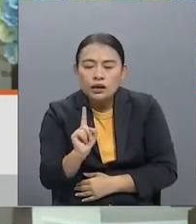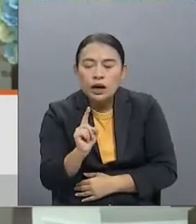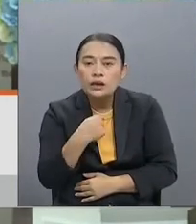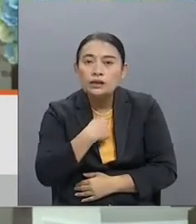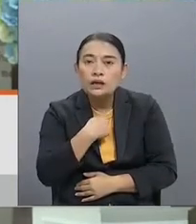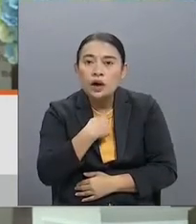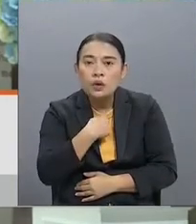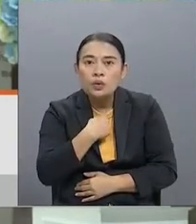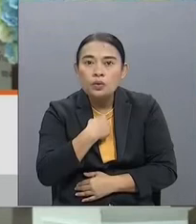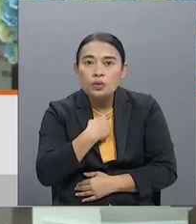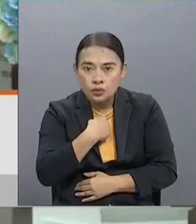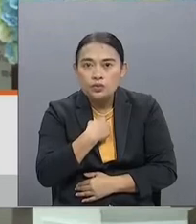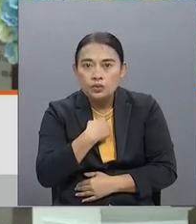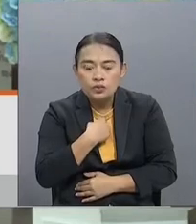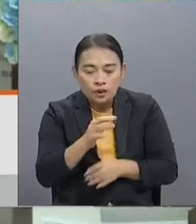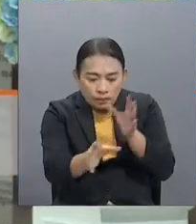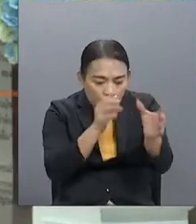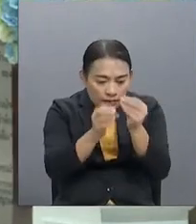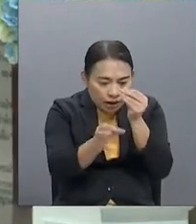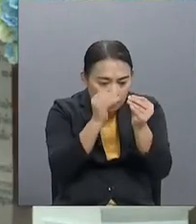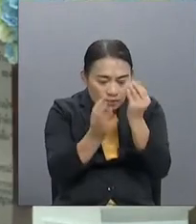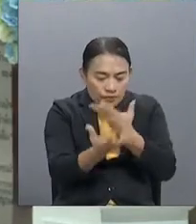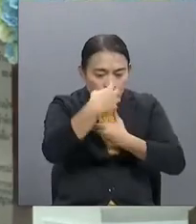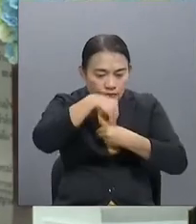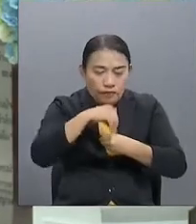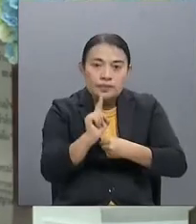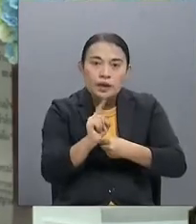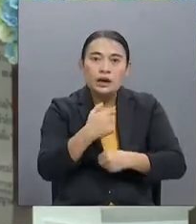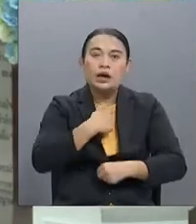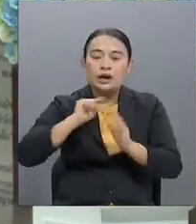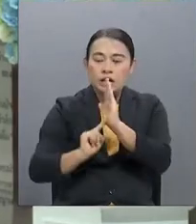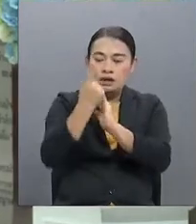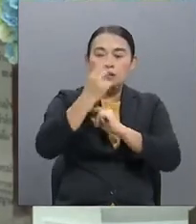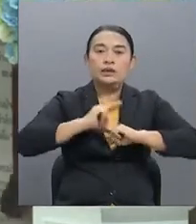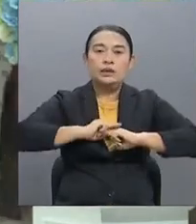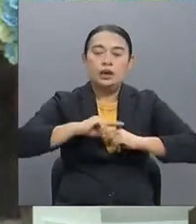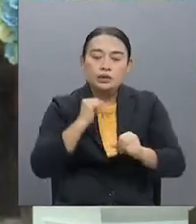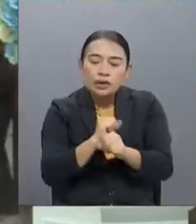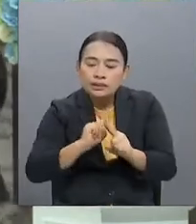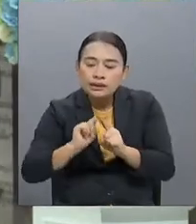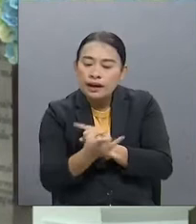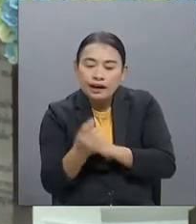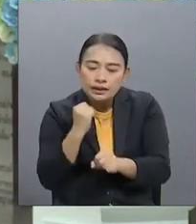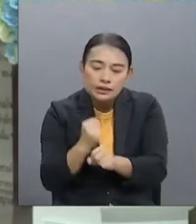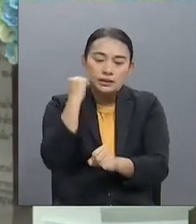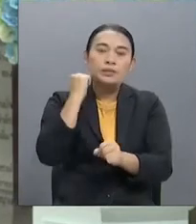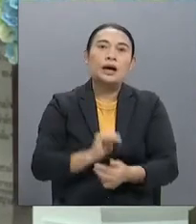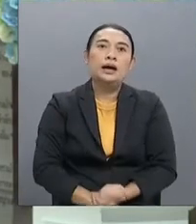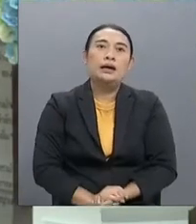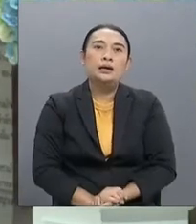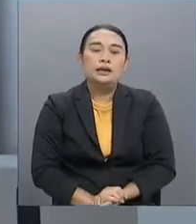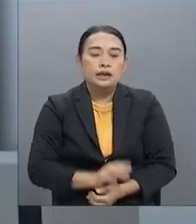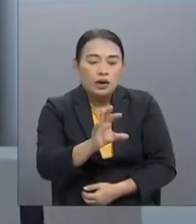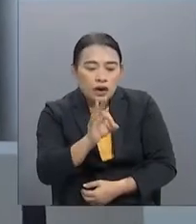านไม่อยู่แล้วแล้วเราเองอ่ะเรียนรู้อะไรแล้วทำจากตัวเราเองเนี่ยทำอะไรได้บ้างมันก็เลยเป็น ดึงอันนี้ม